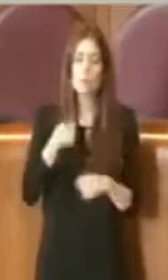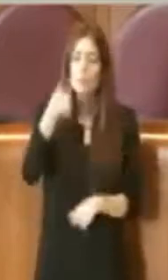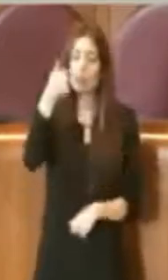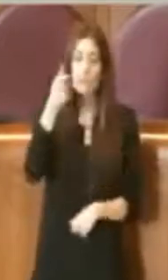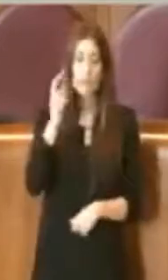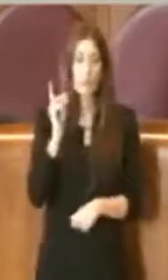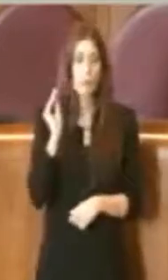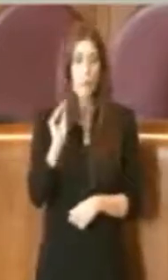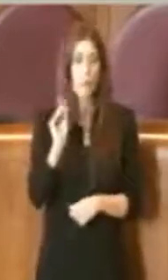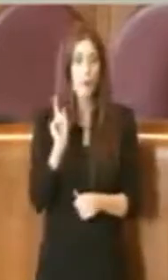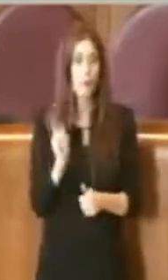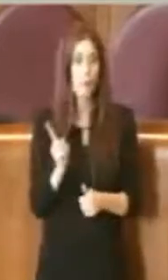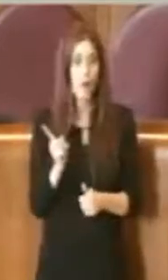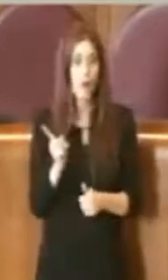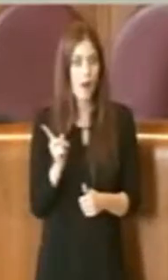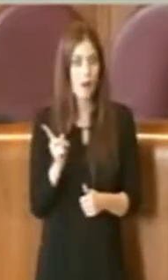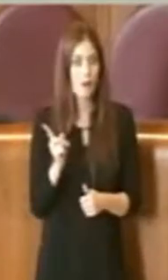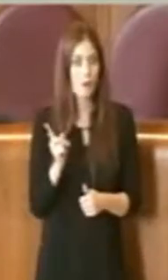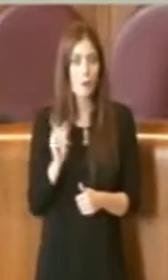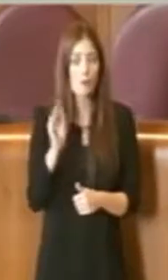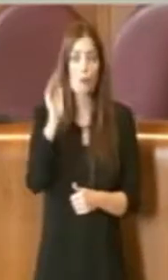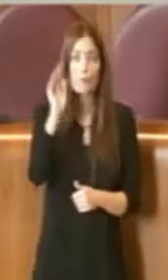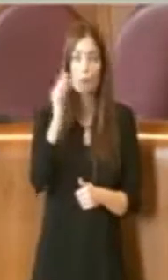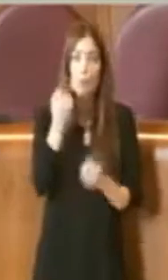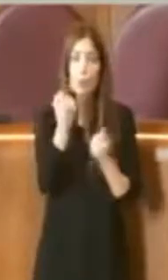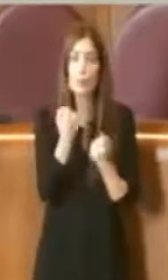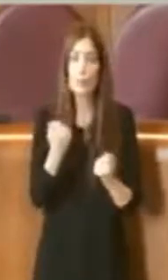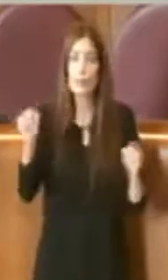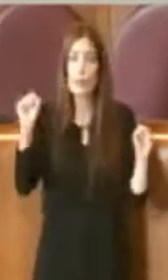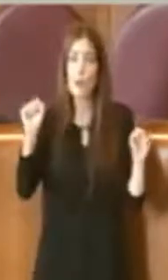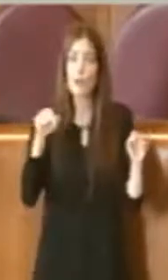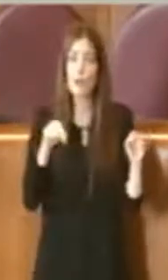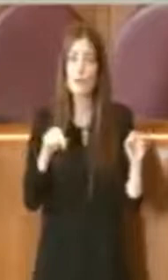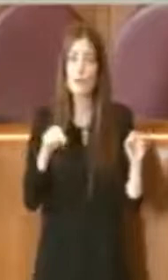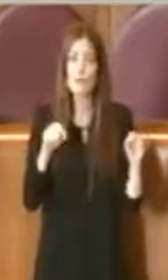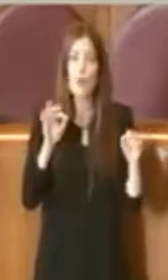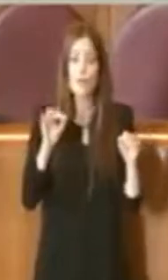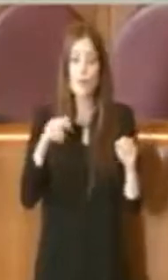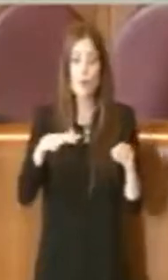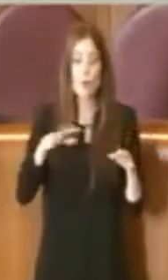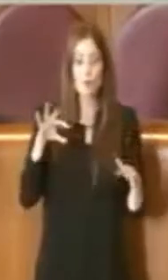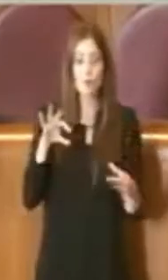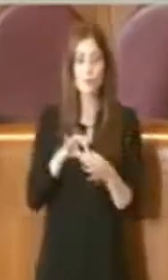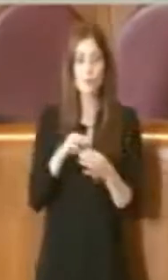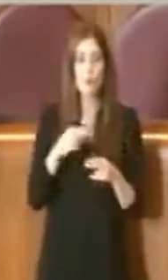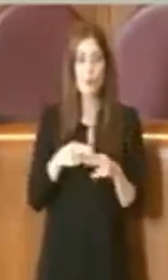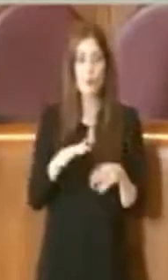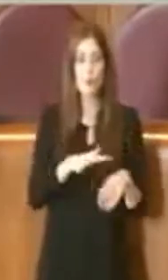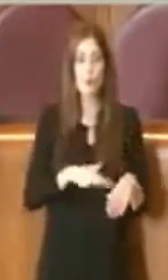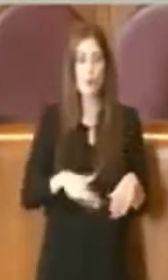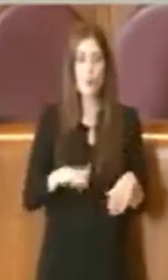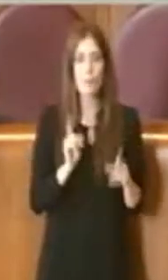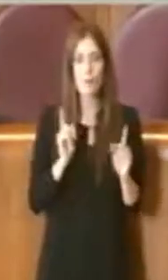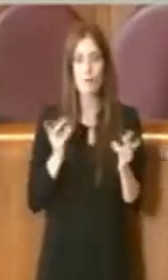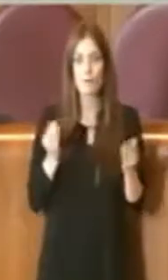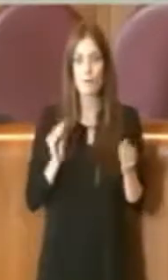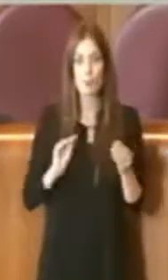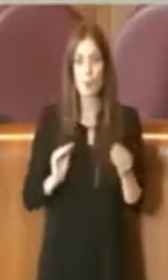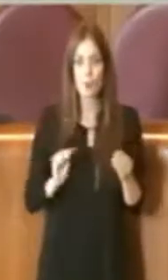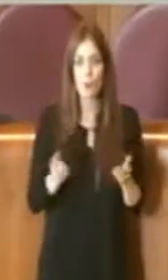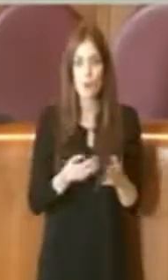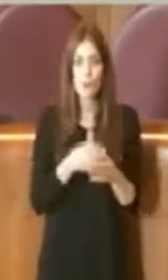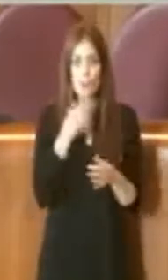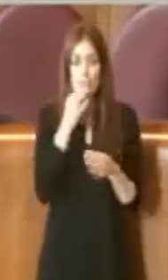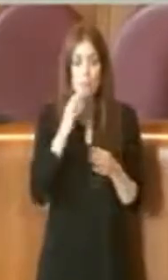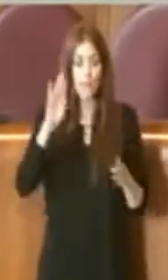tutto, quale sarà il futuro della democrazia, in particolare quella locale. Affrontare il tema dell'ordinamento di Roma Capitale